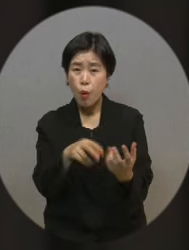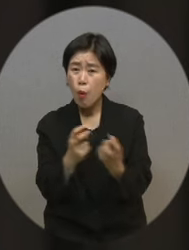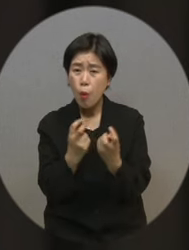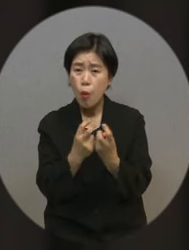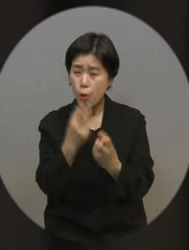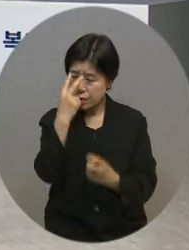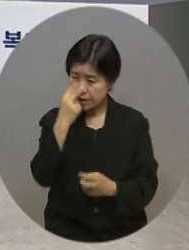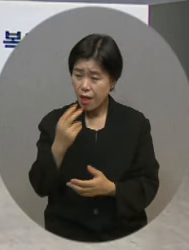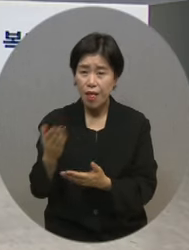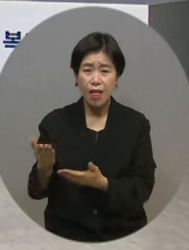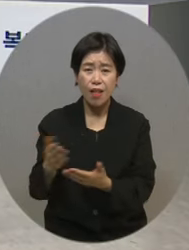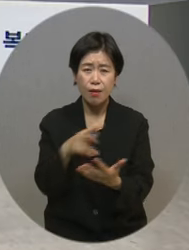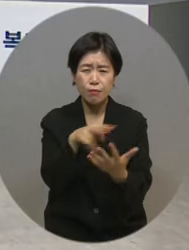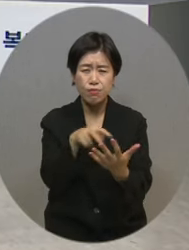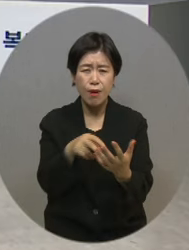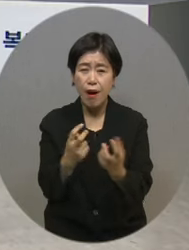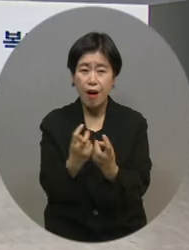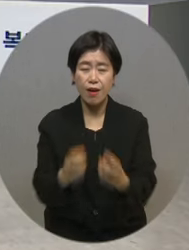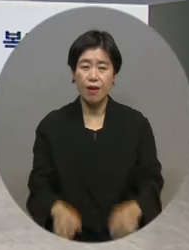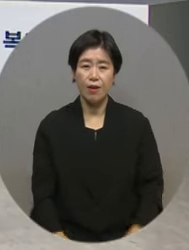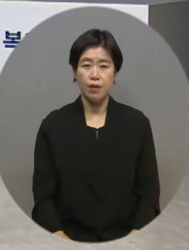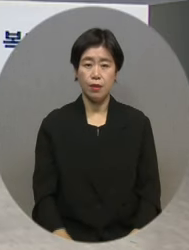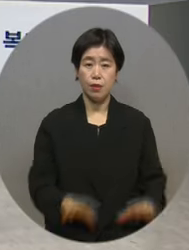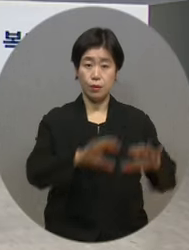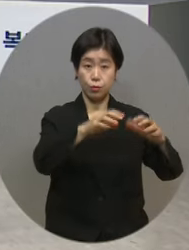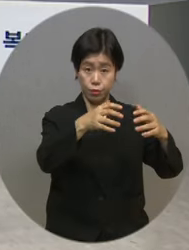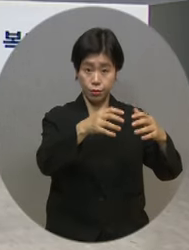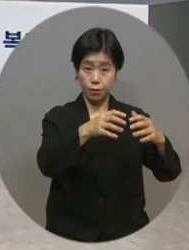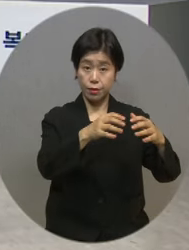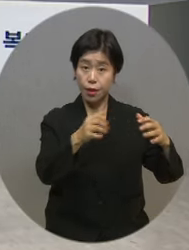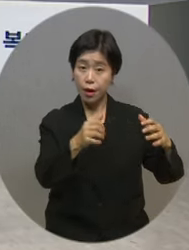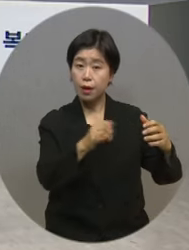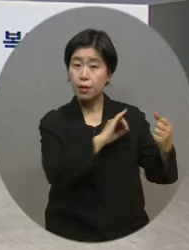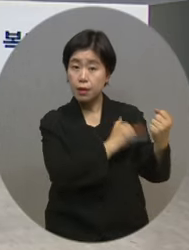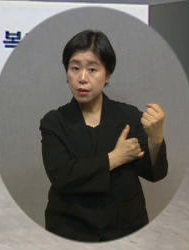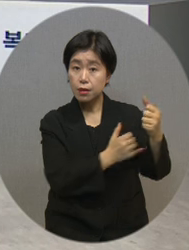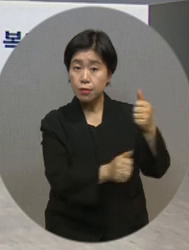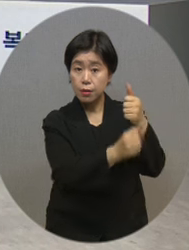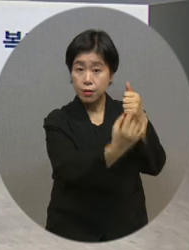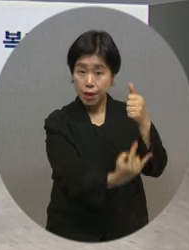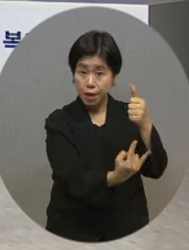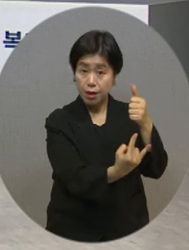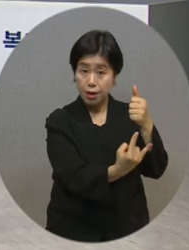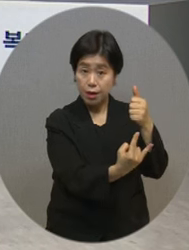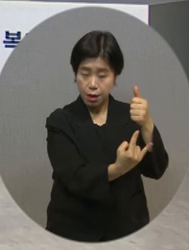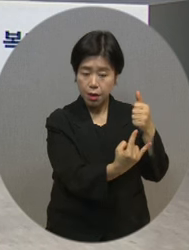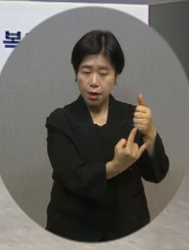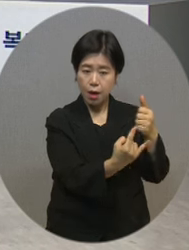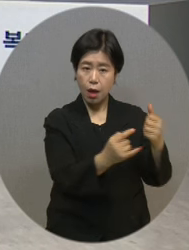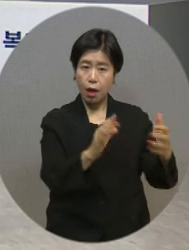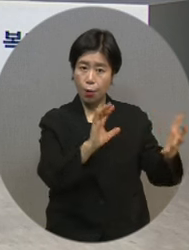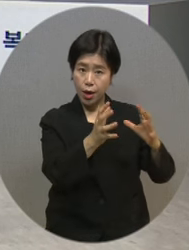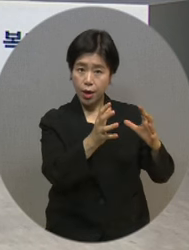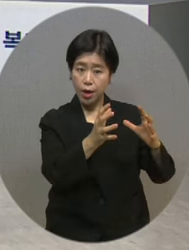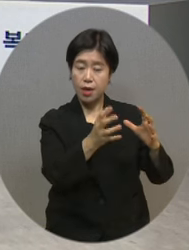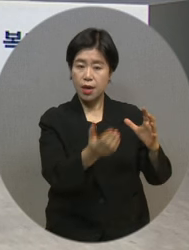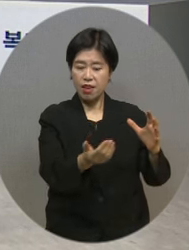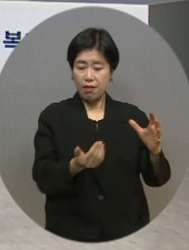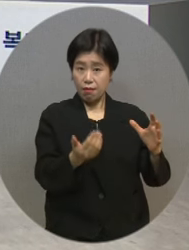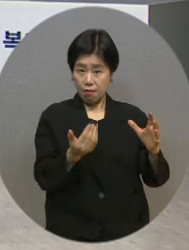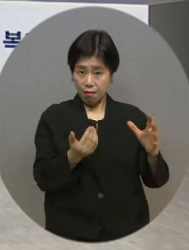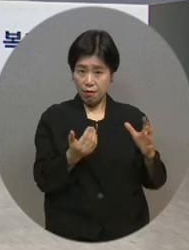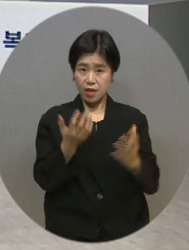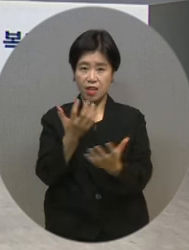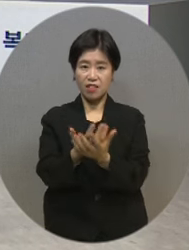서류를? 그러니까 국가인권위원회 할때 보통 이제 회의를 가려면 먼저 자료가 오는데 제가